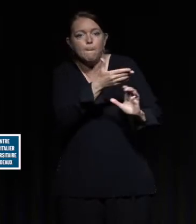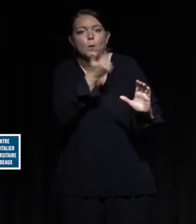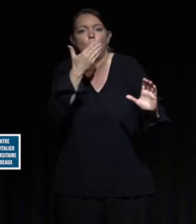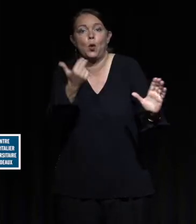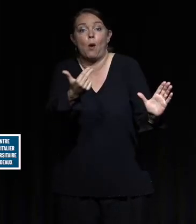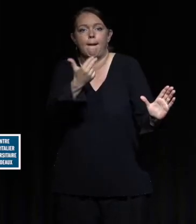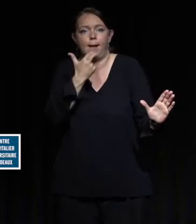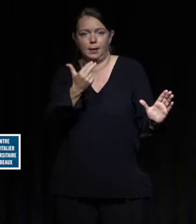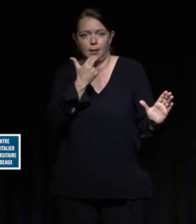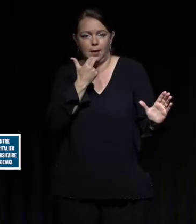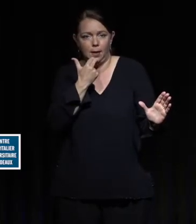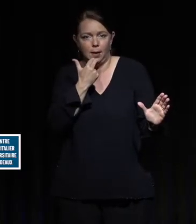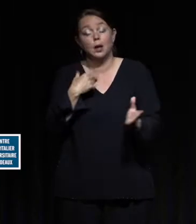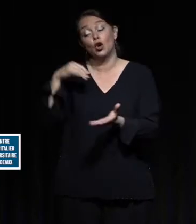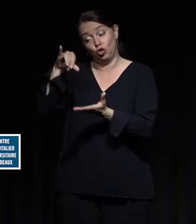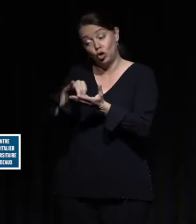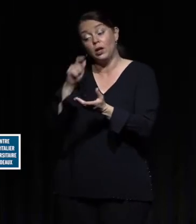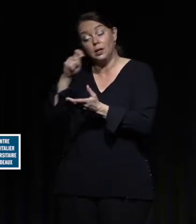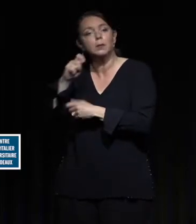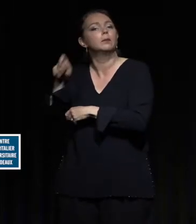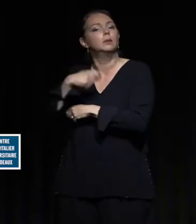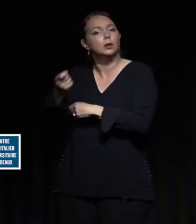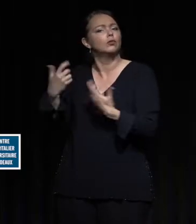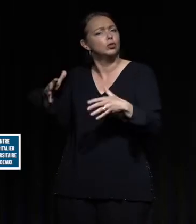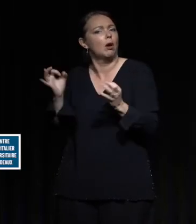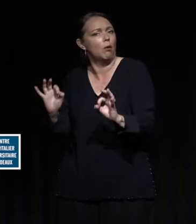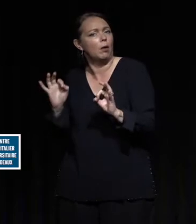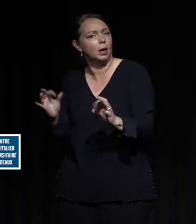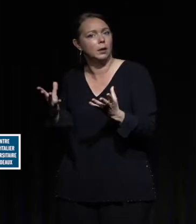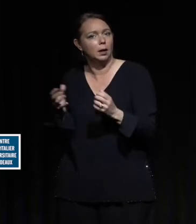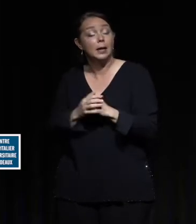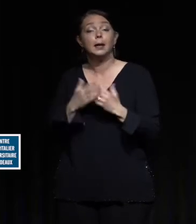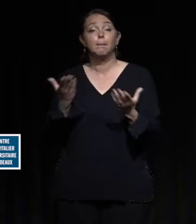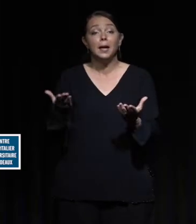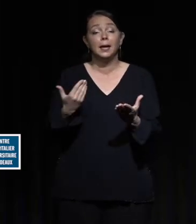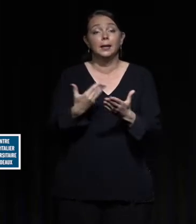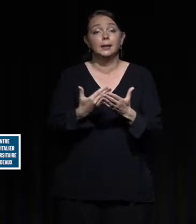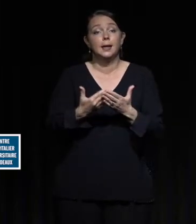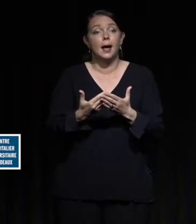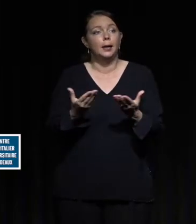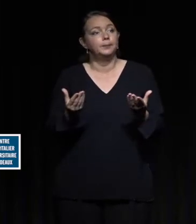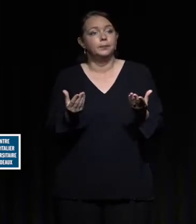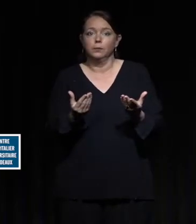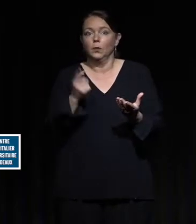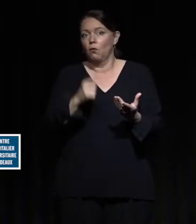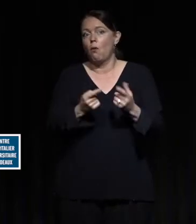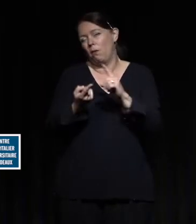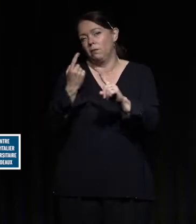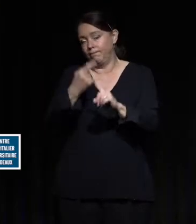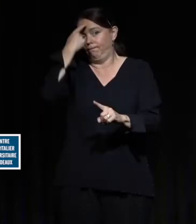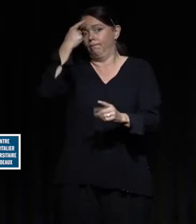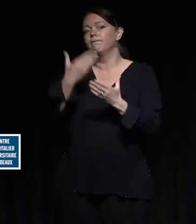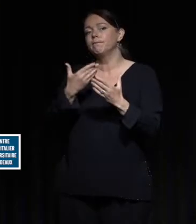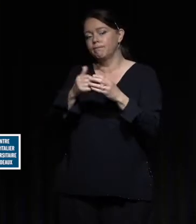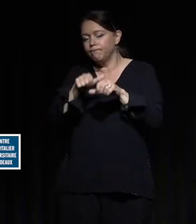la qualité des soins dans les centres experts étant déjà par définition correcte. Et donc, c'est un enjeu qui n'est pas négligeable. Et